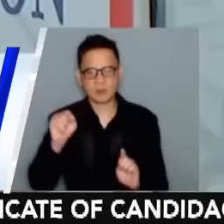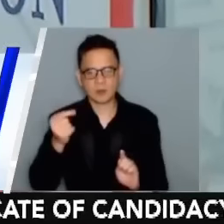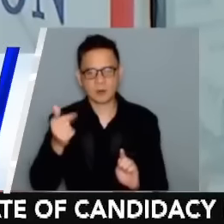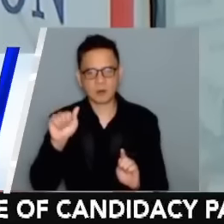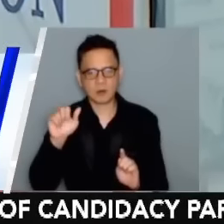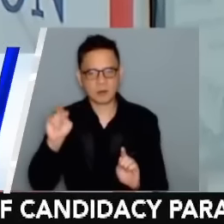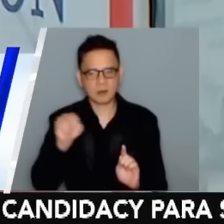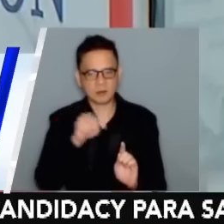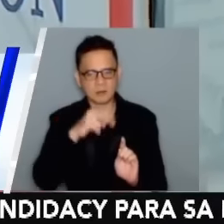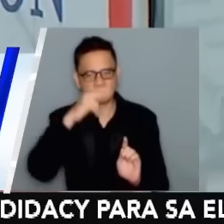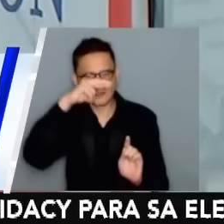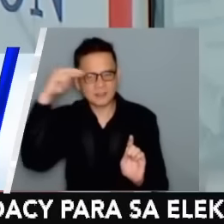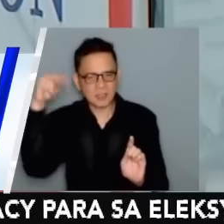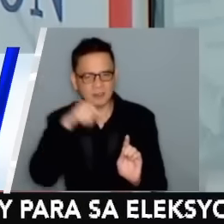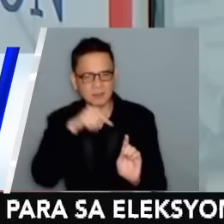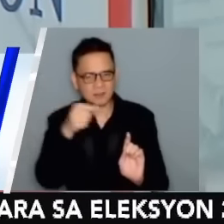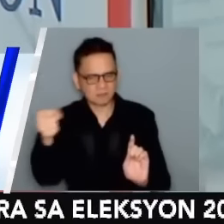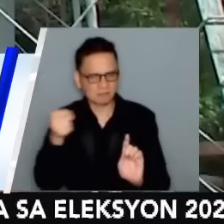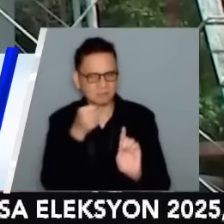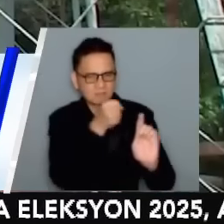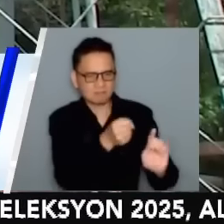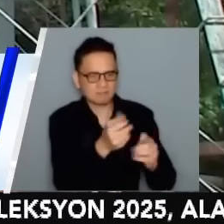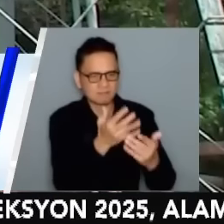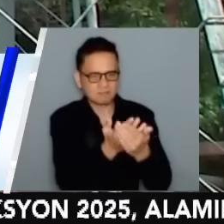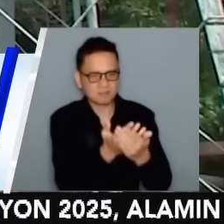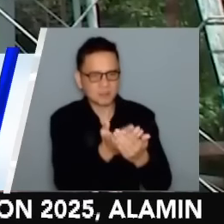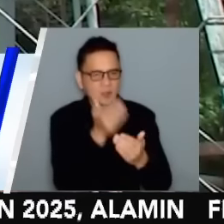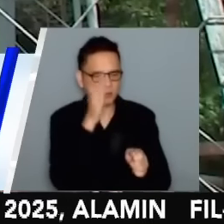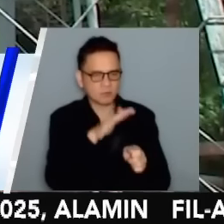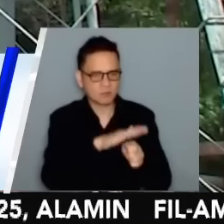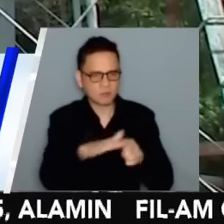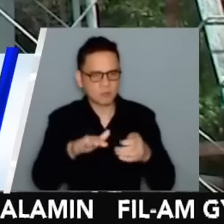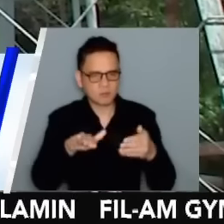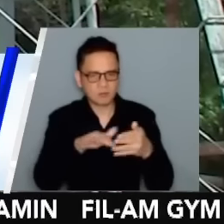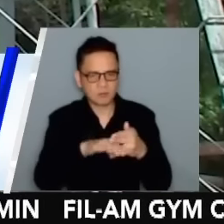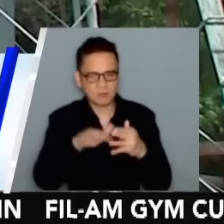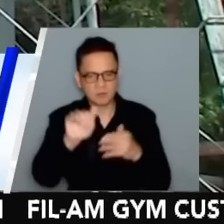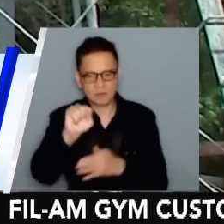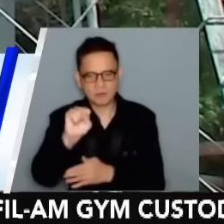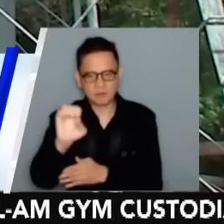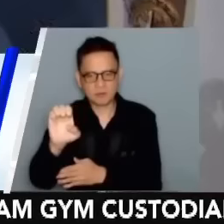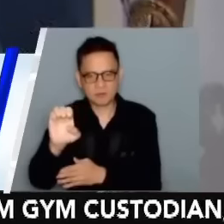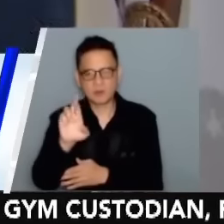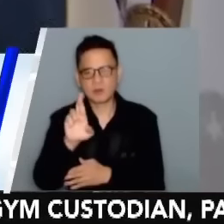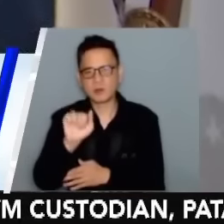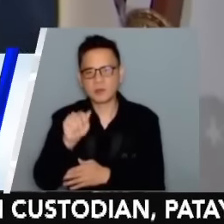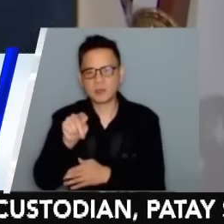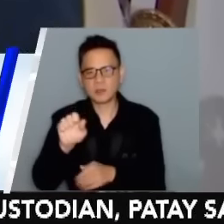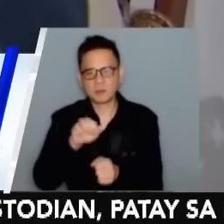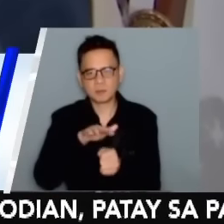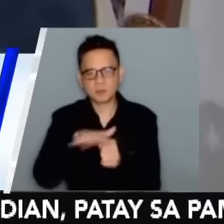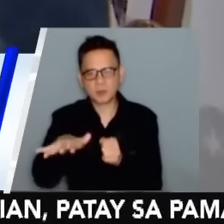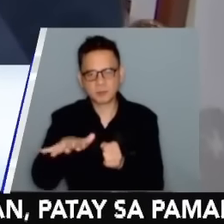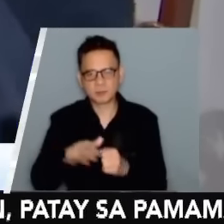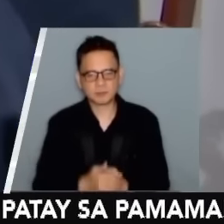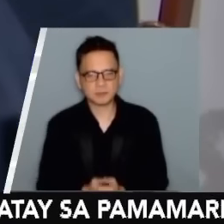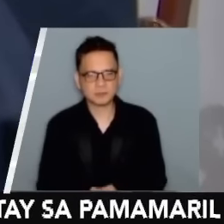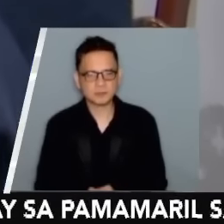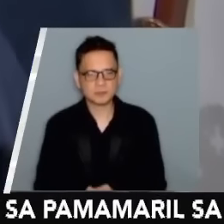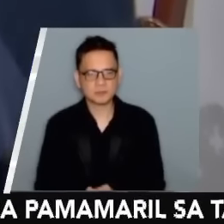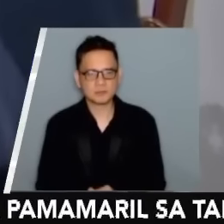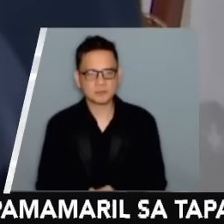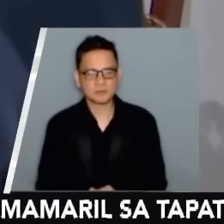nahaharap siya sa tatlong kaso ng qualified rape na walang nirang piyansa at laiv conduct EJ gz